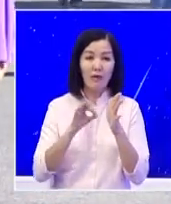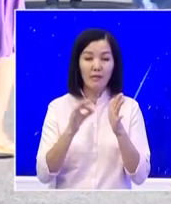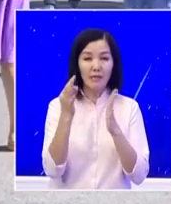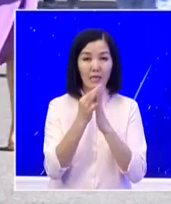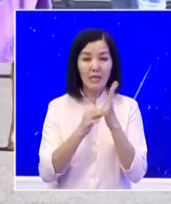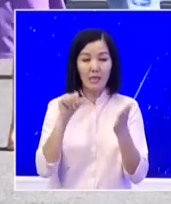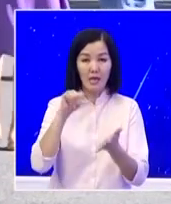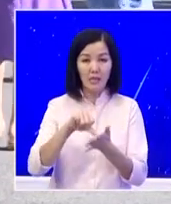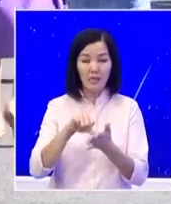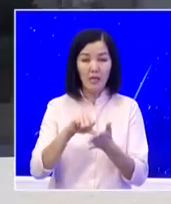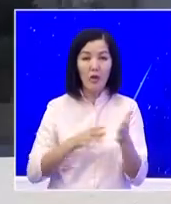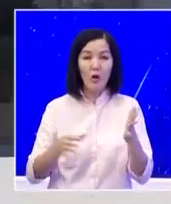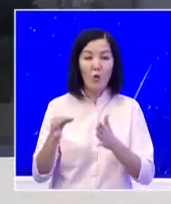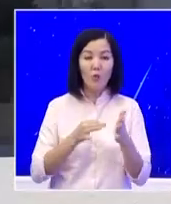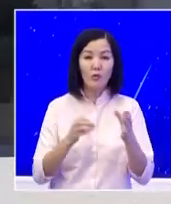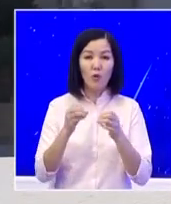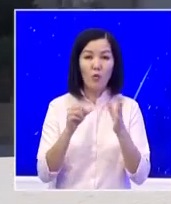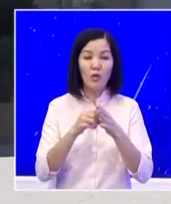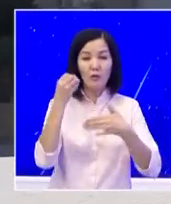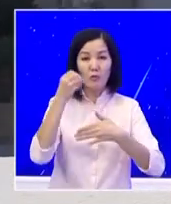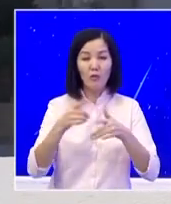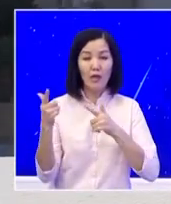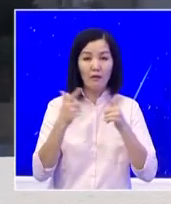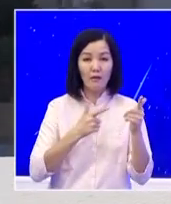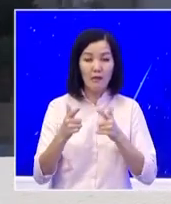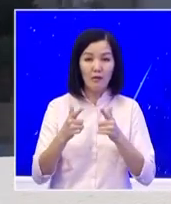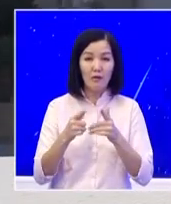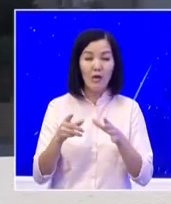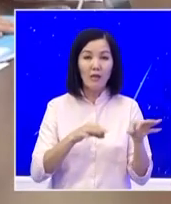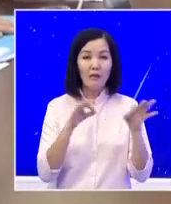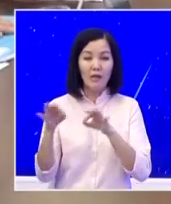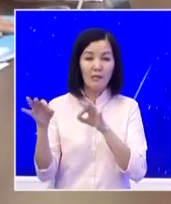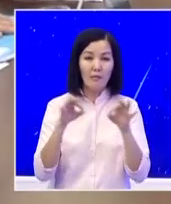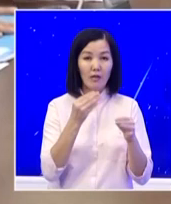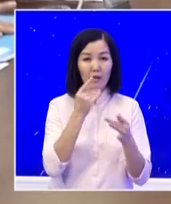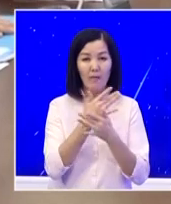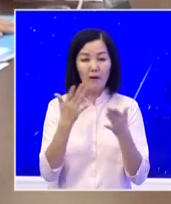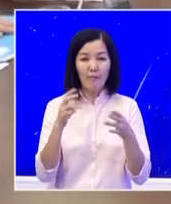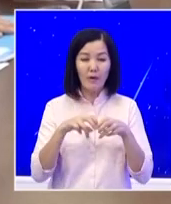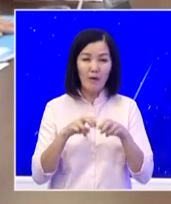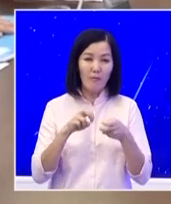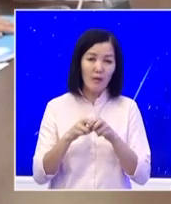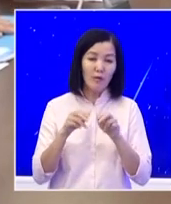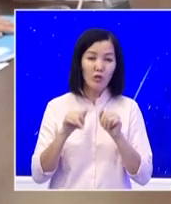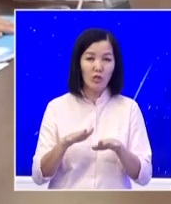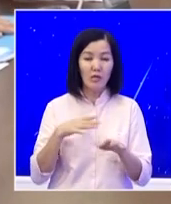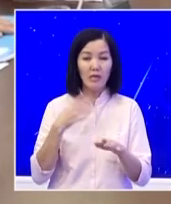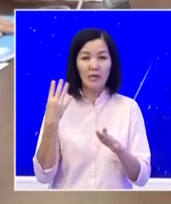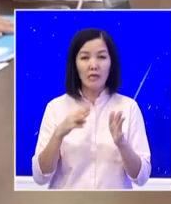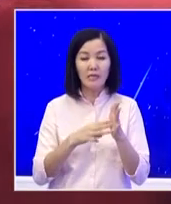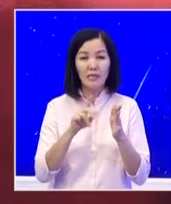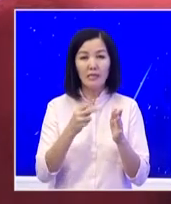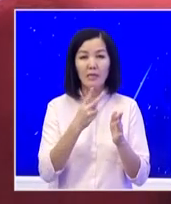тест тапсырады. Облыста 16 орталық дайын тұр. Тасымал тамақтандыру мәселесі шешілген. Оған 48,2 миллион